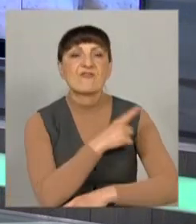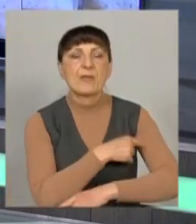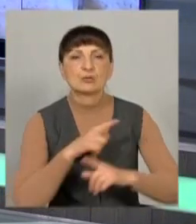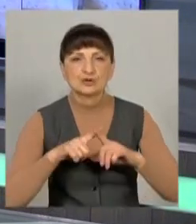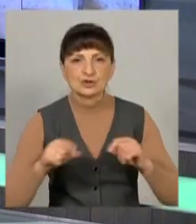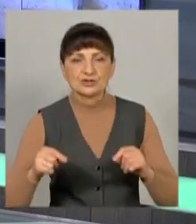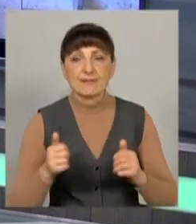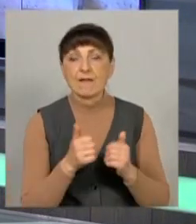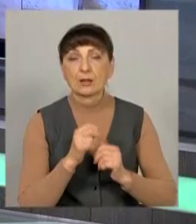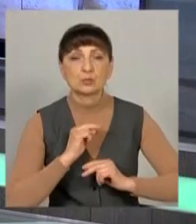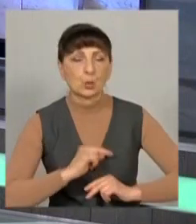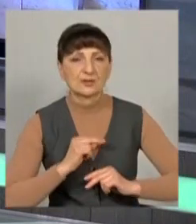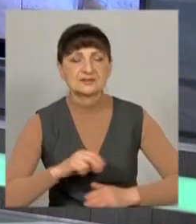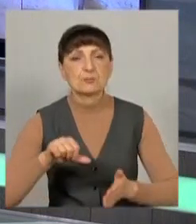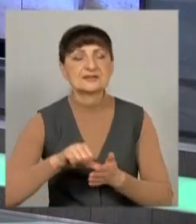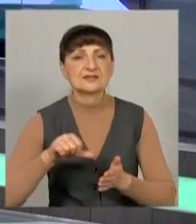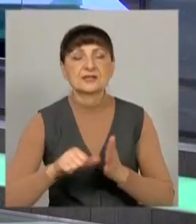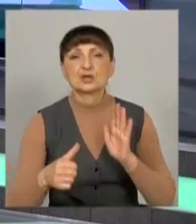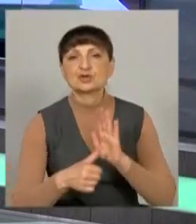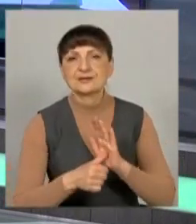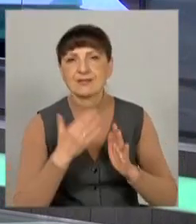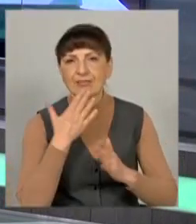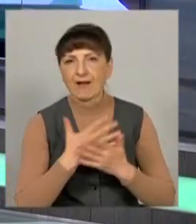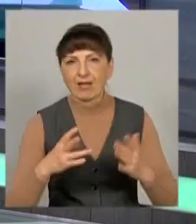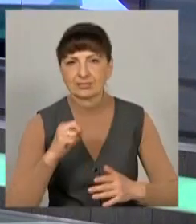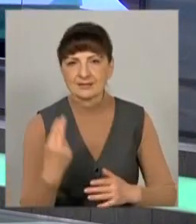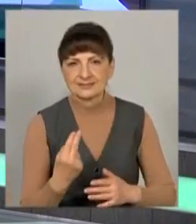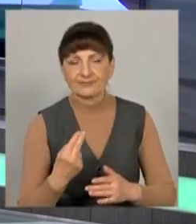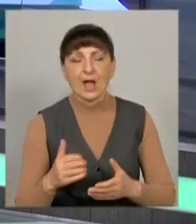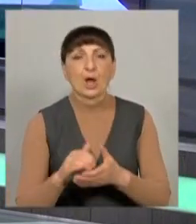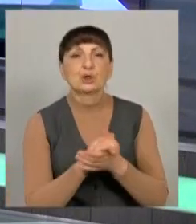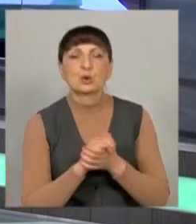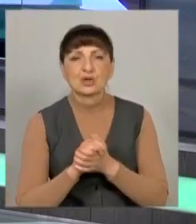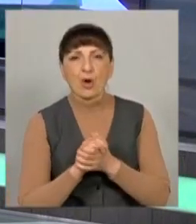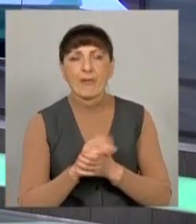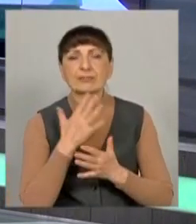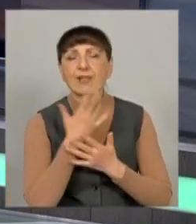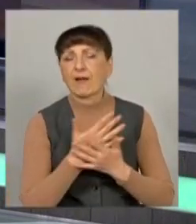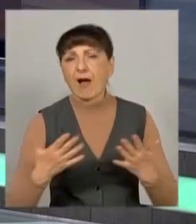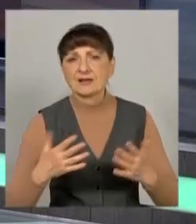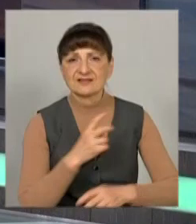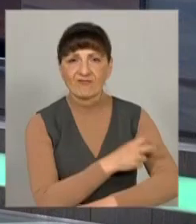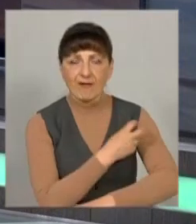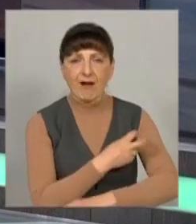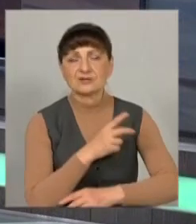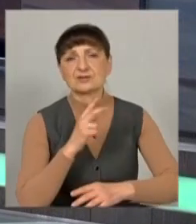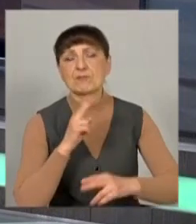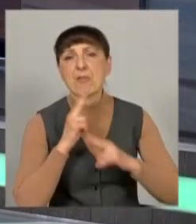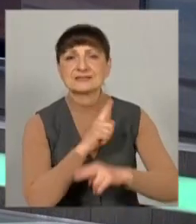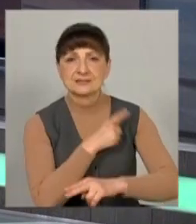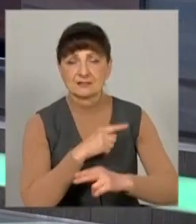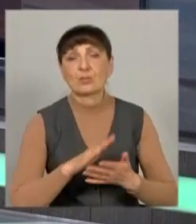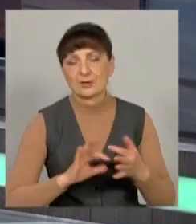медучреждении бок о бок трудятся представители 6 этносов. О дружной команде интернациональных специалистов репортаж Нургуль